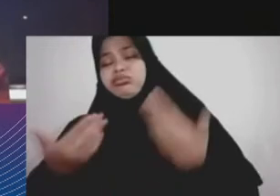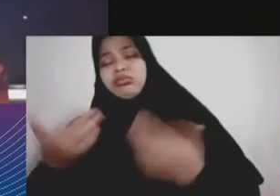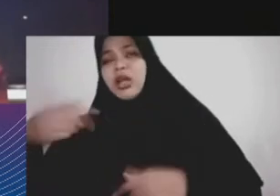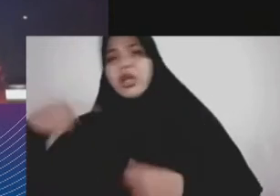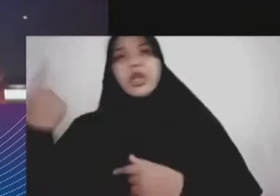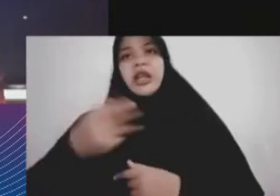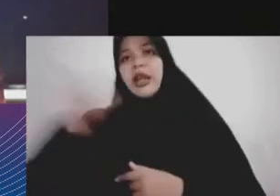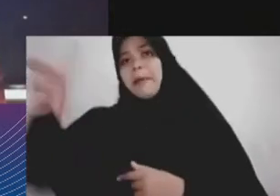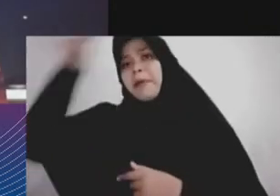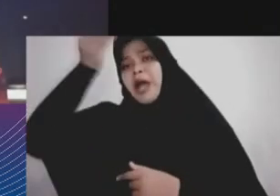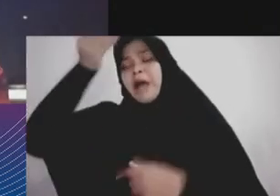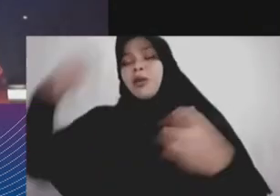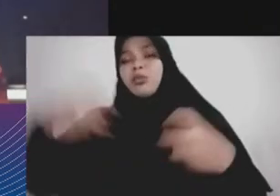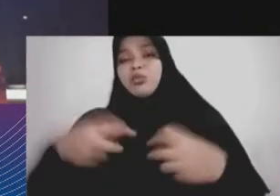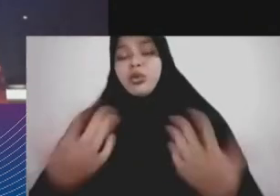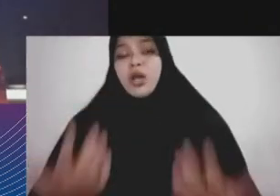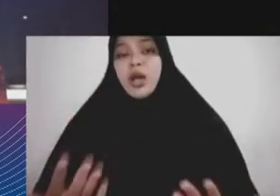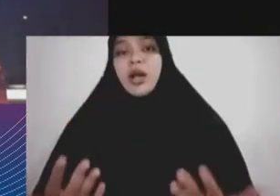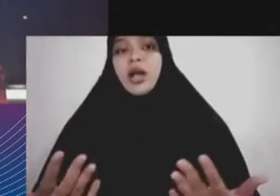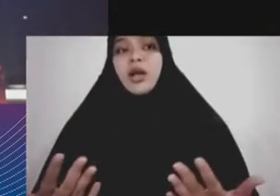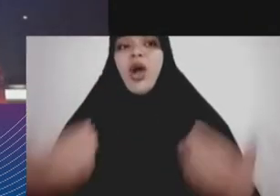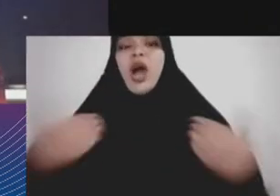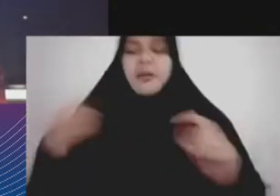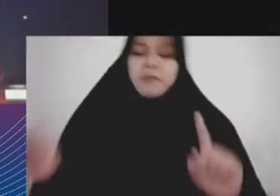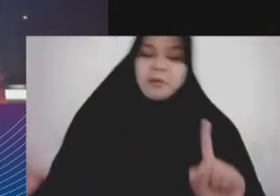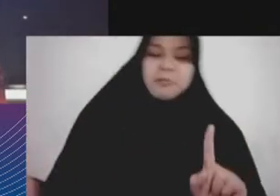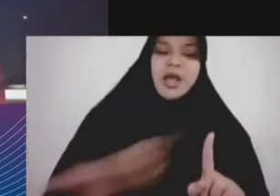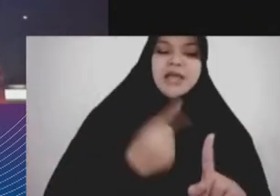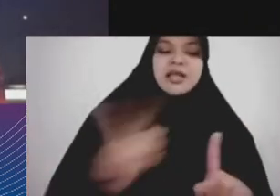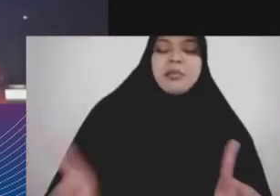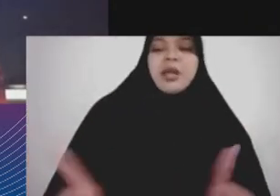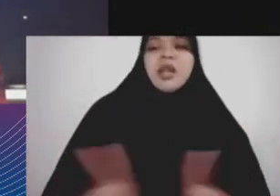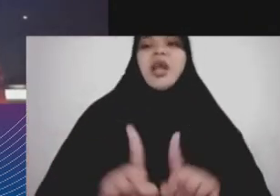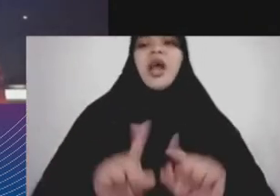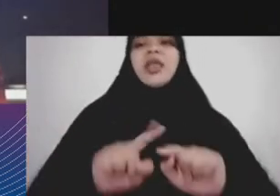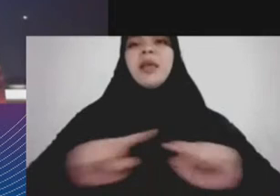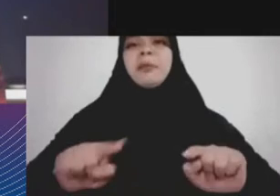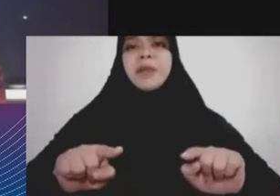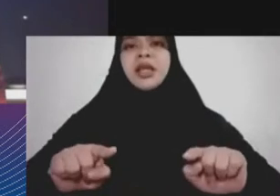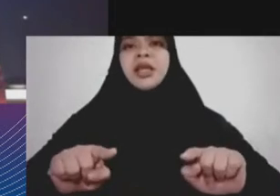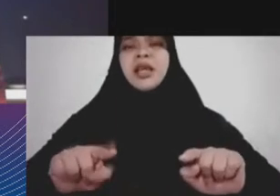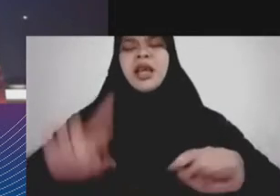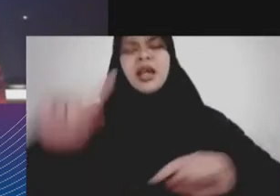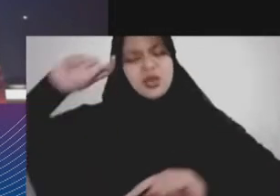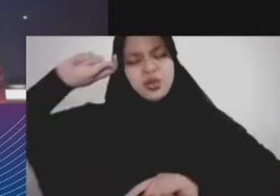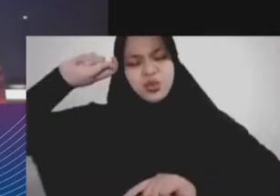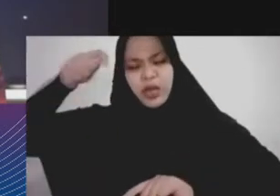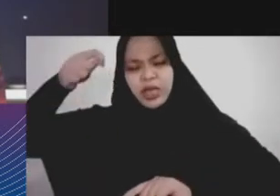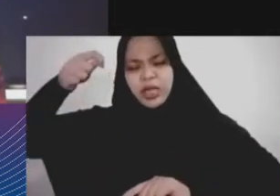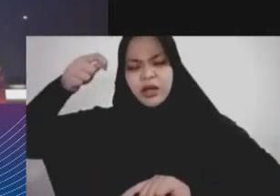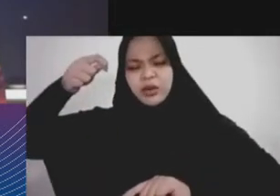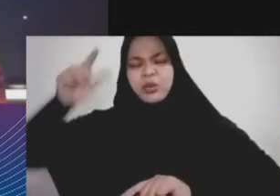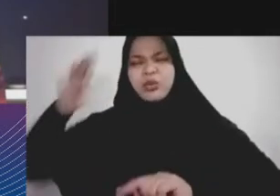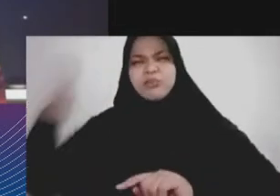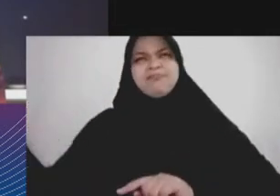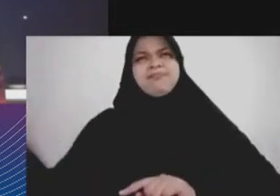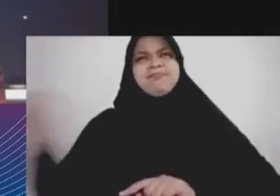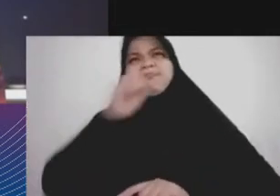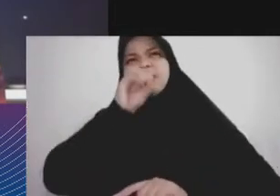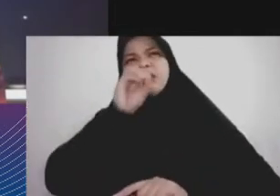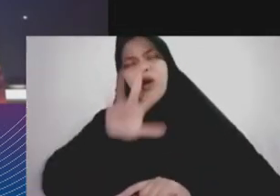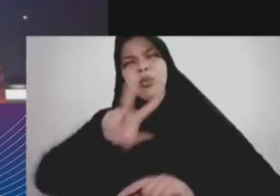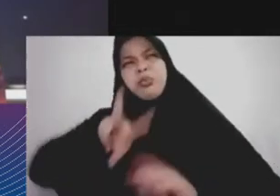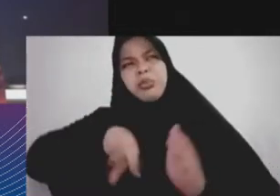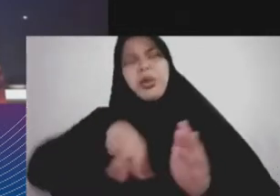terjadi, seringkali terjadi pemaksaan perkawinan, tapi agak sulit menjawab bagaimana menginterpretasikan